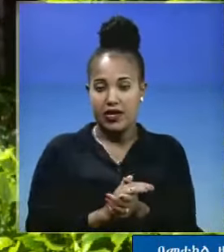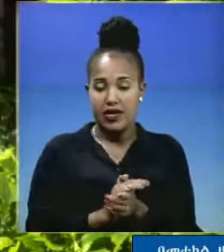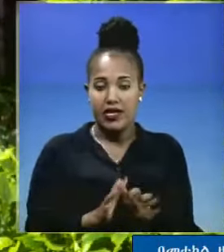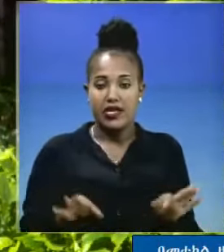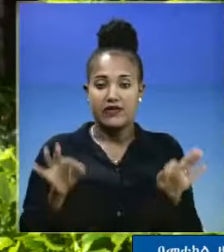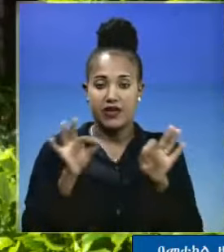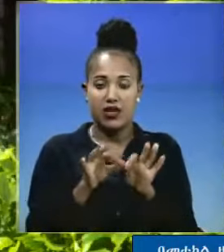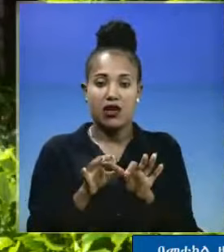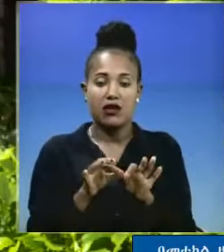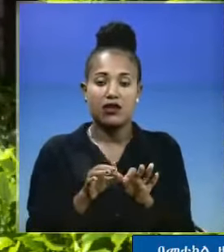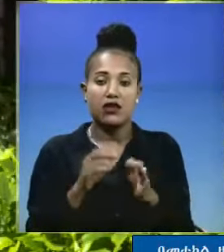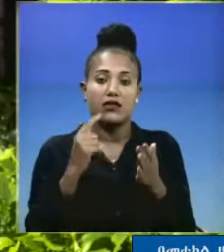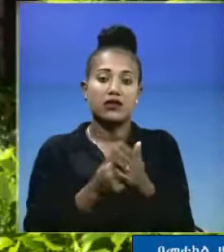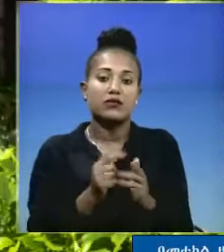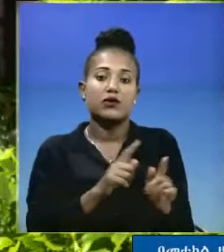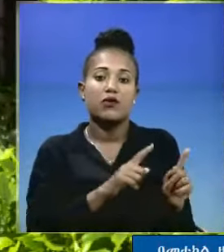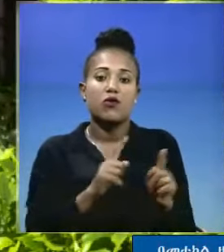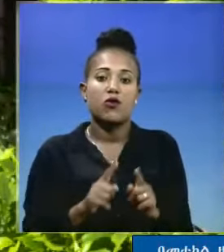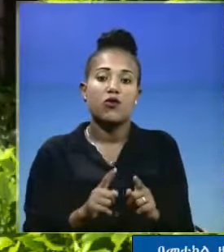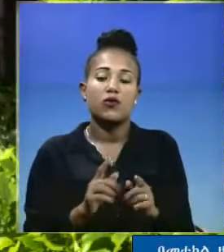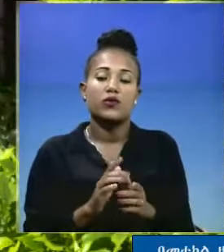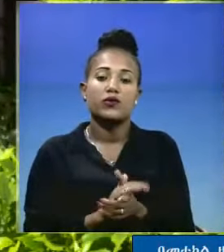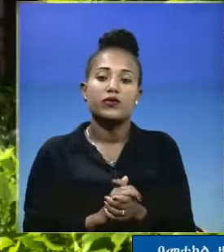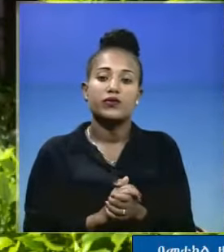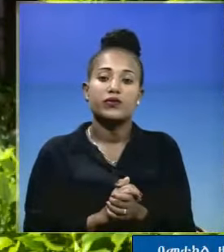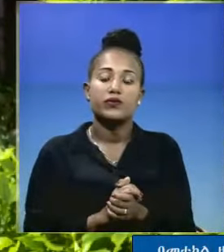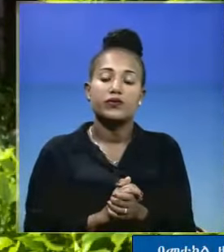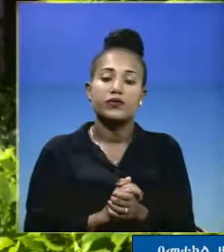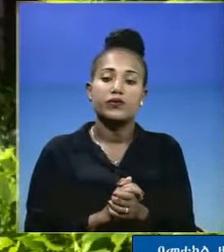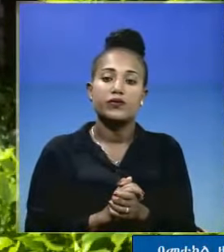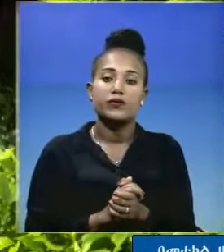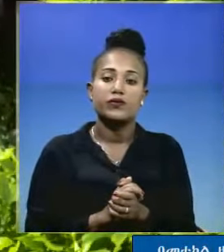መፍጠር ያስፈልጋል። እንደዚሁም ደግሞ